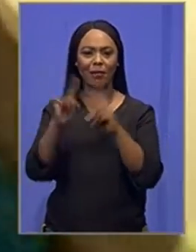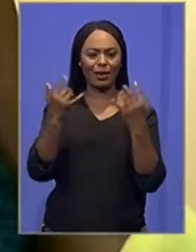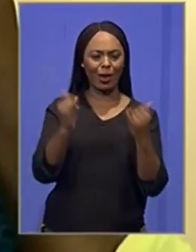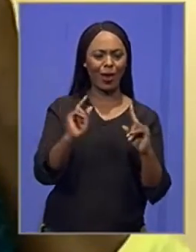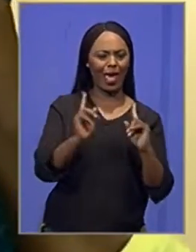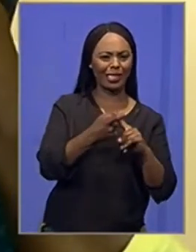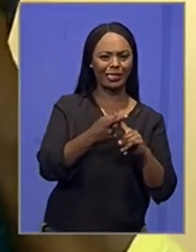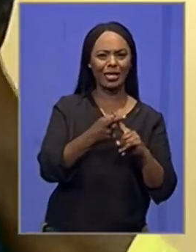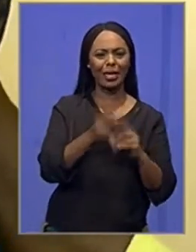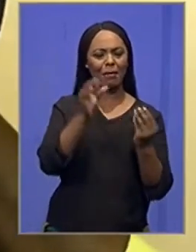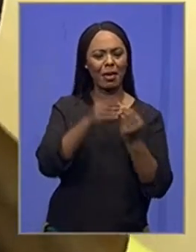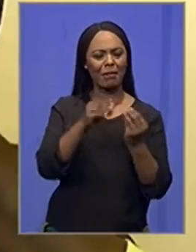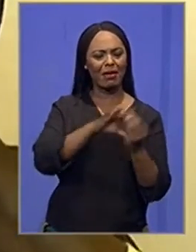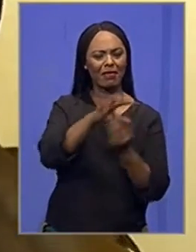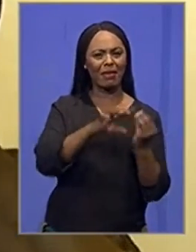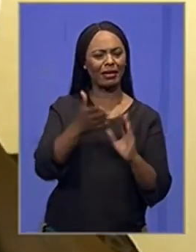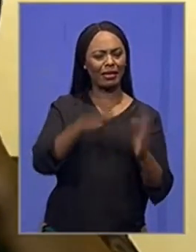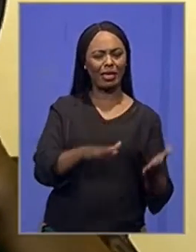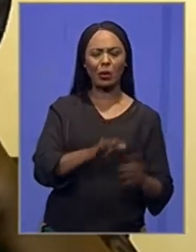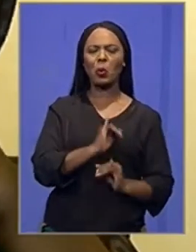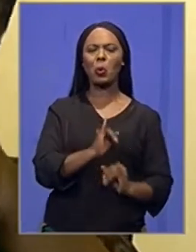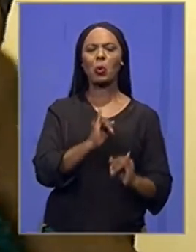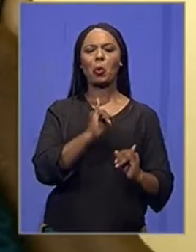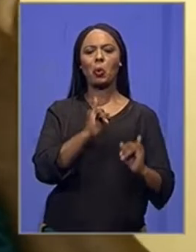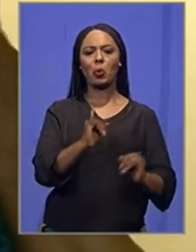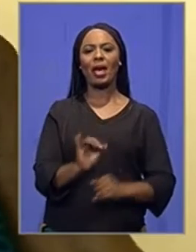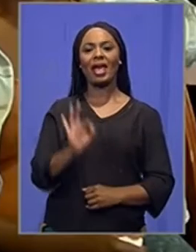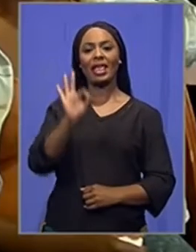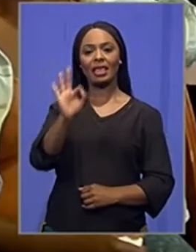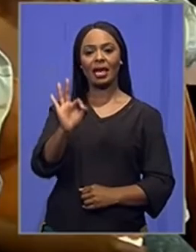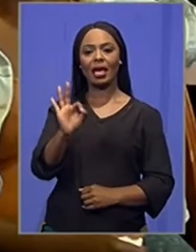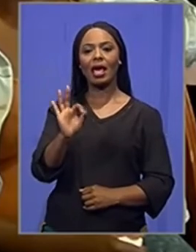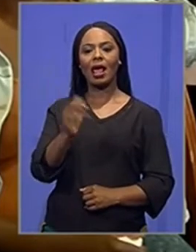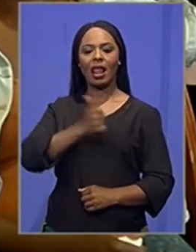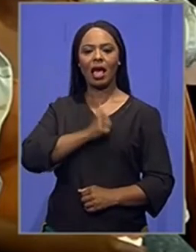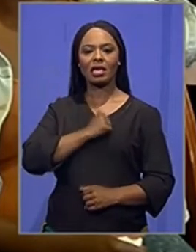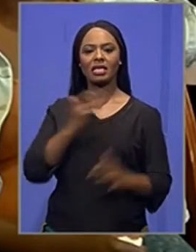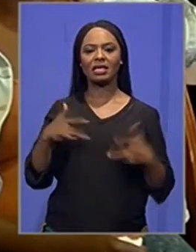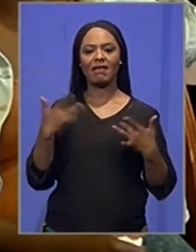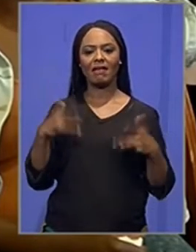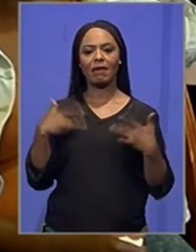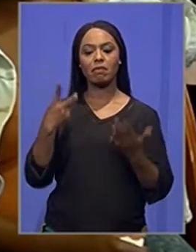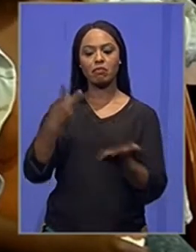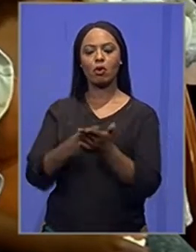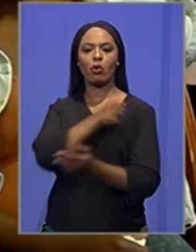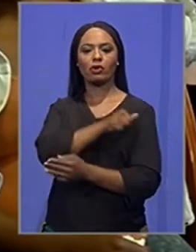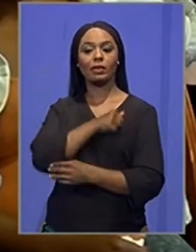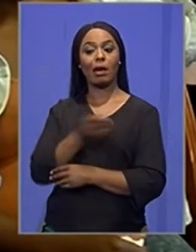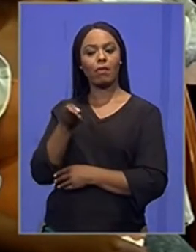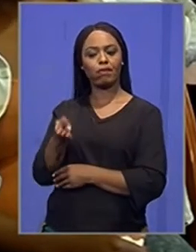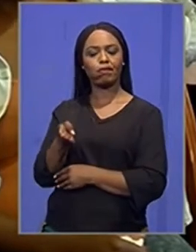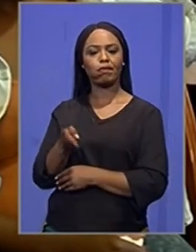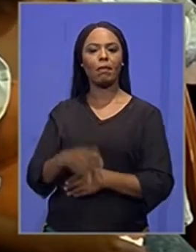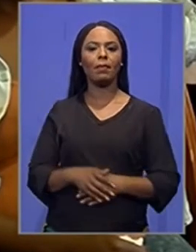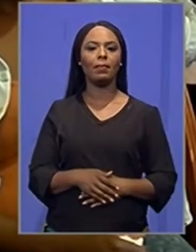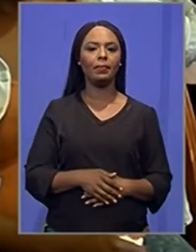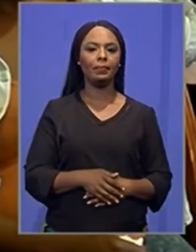Batho ba le bararo ba falotse kotsi eno mme ba kokotlegela kwa bookelong. Ke Tebogo Phakedi wa dikgang tsa SABC mo Schweizer.